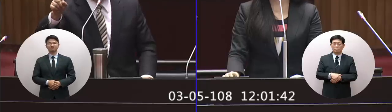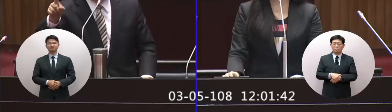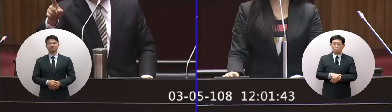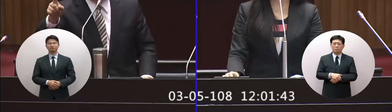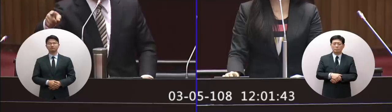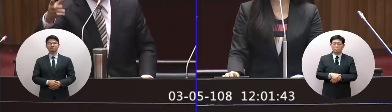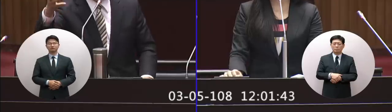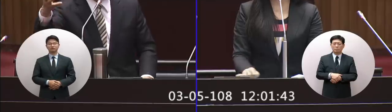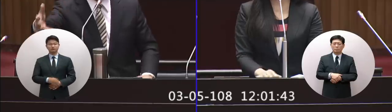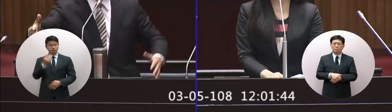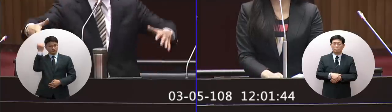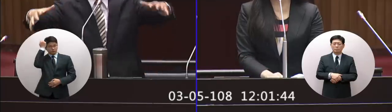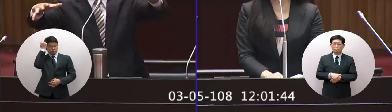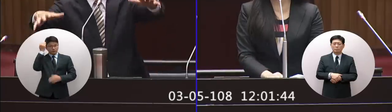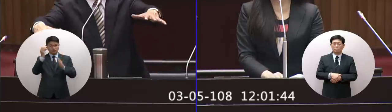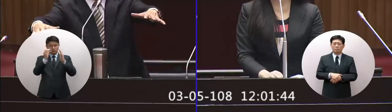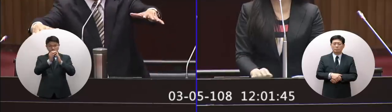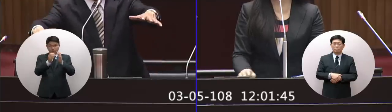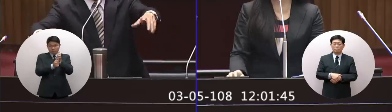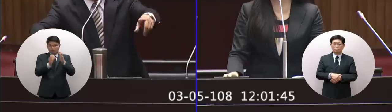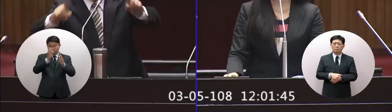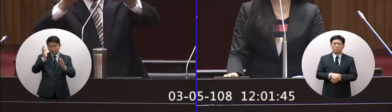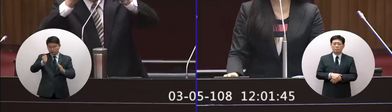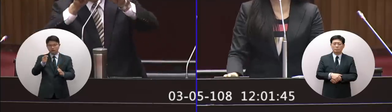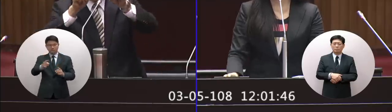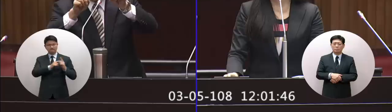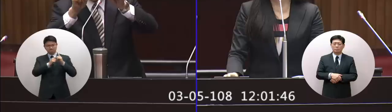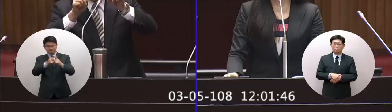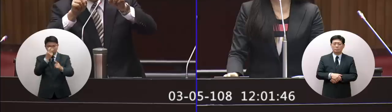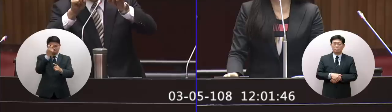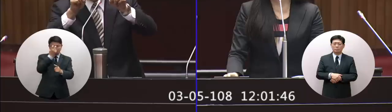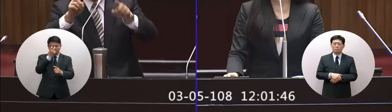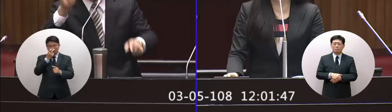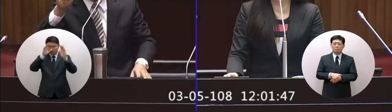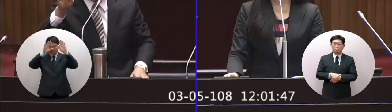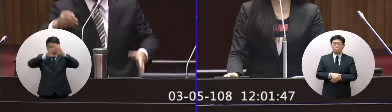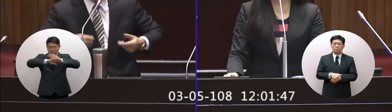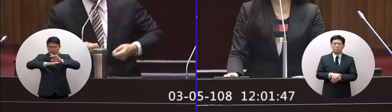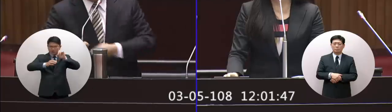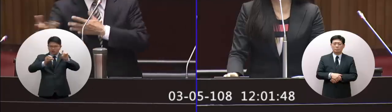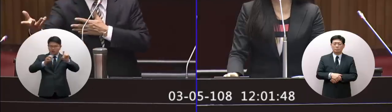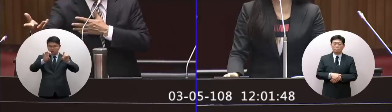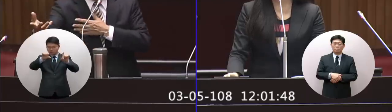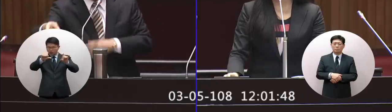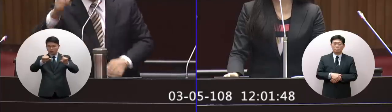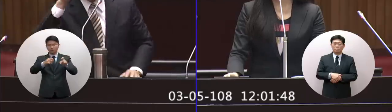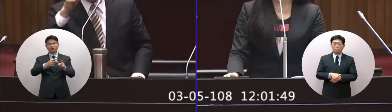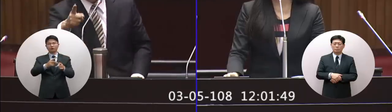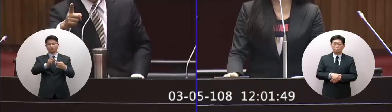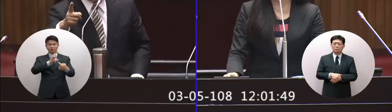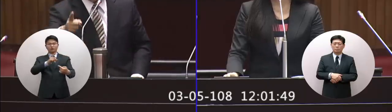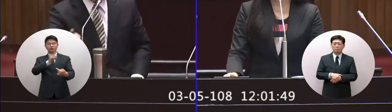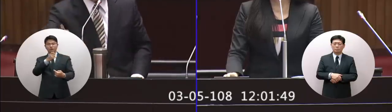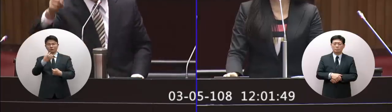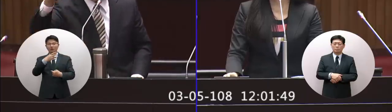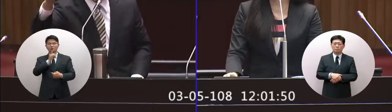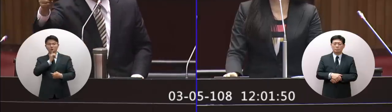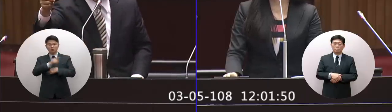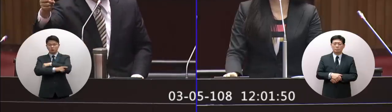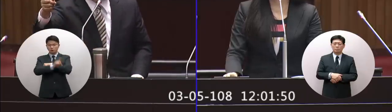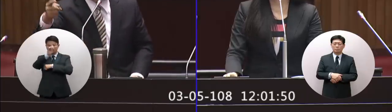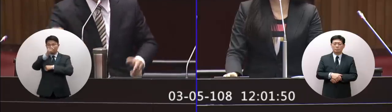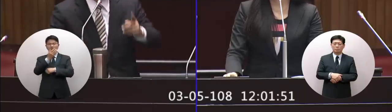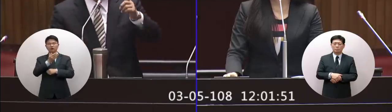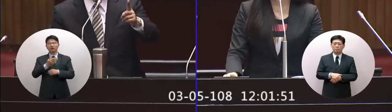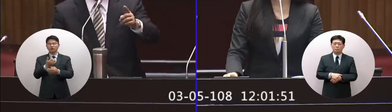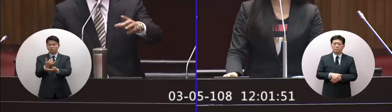路总局副局长都现场作证，晚上11:45还传来说最后一个旅客